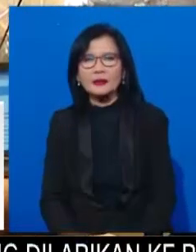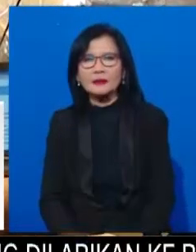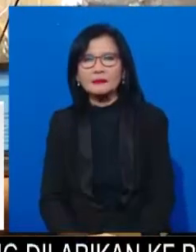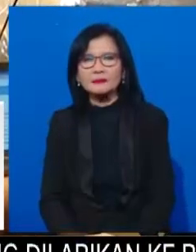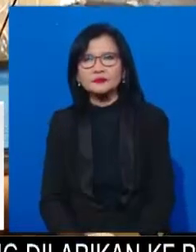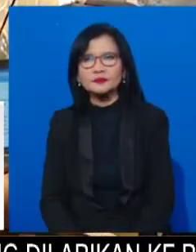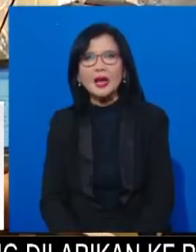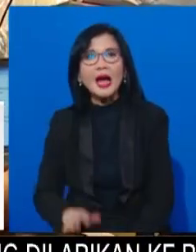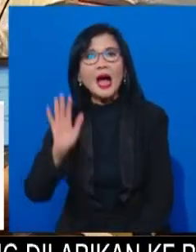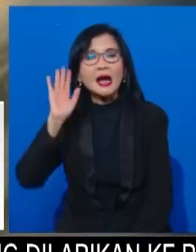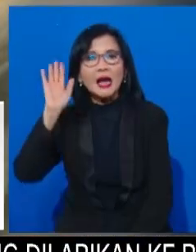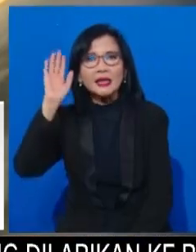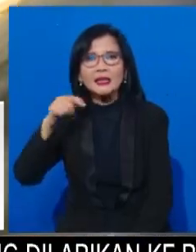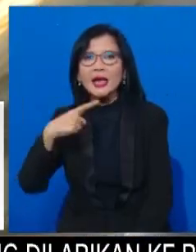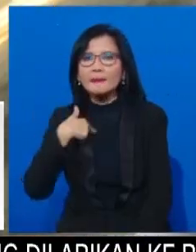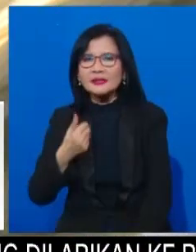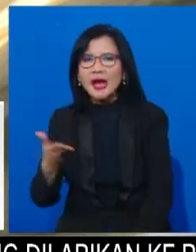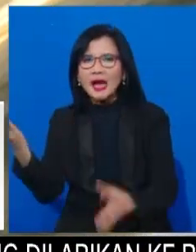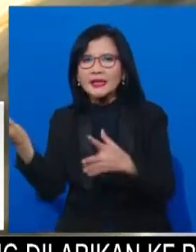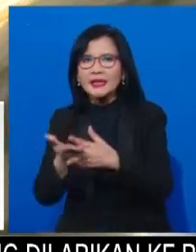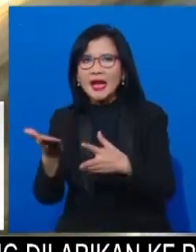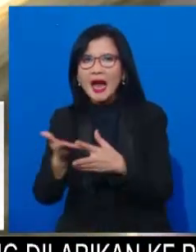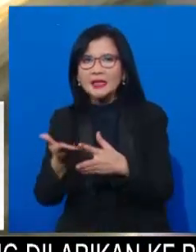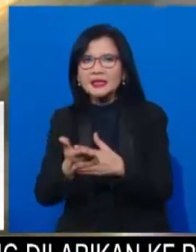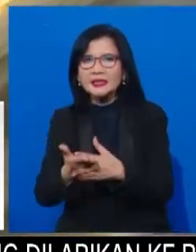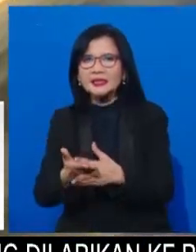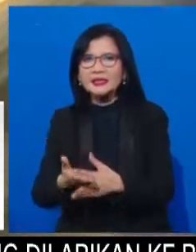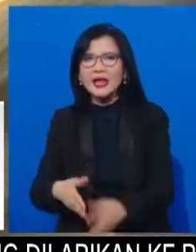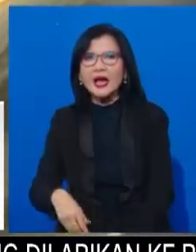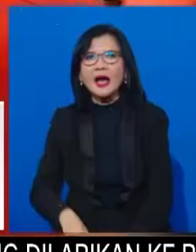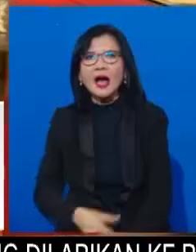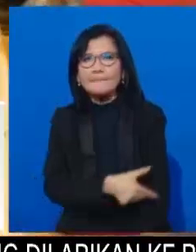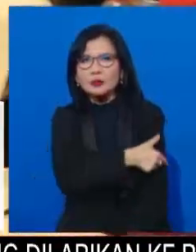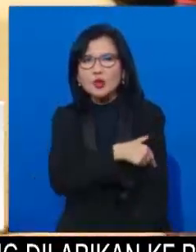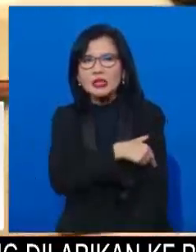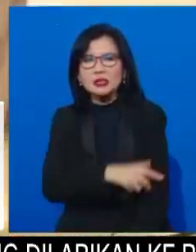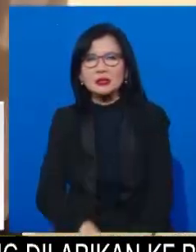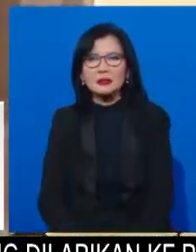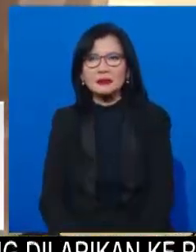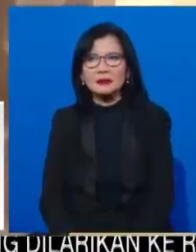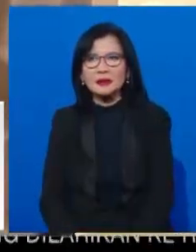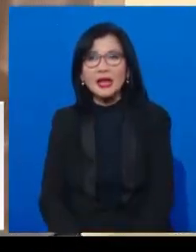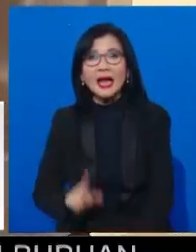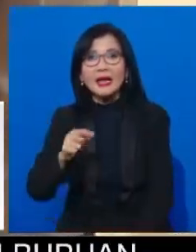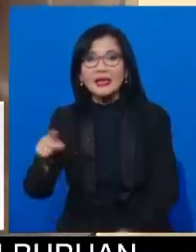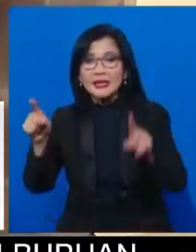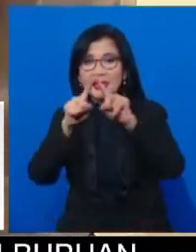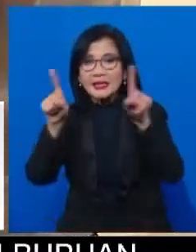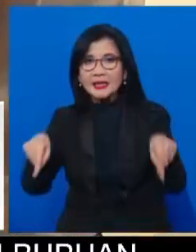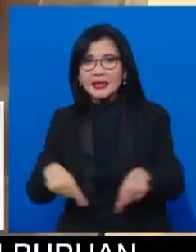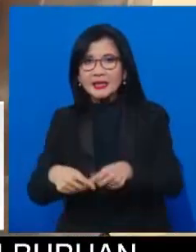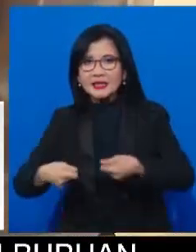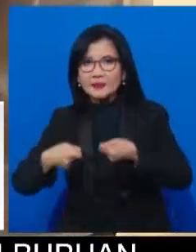ujiemisi.jakarta.go.id agar dapat diakses oleh pihak yang berkepentingan. Ini sertifikatnya, ini